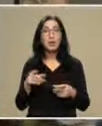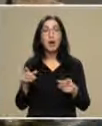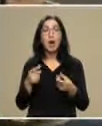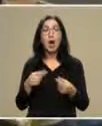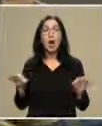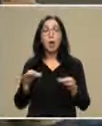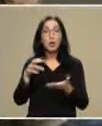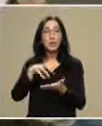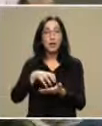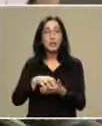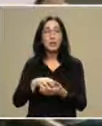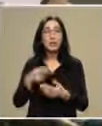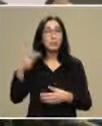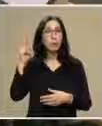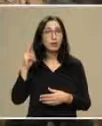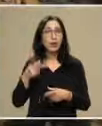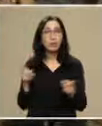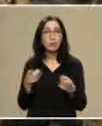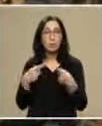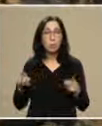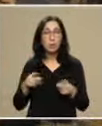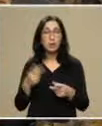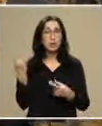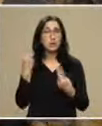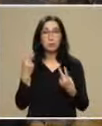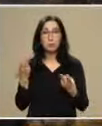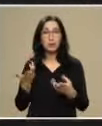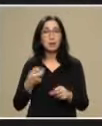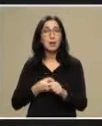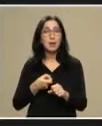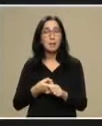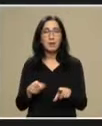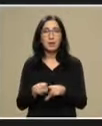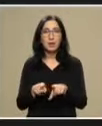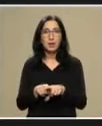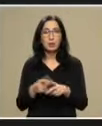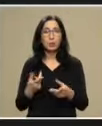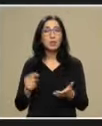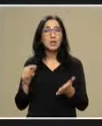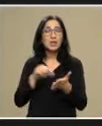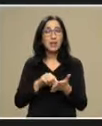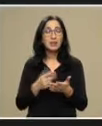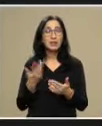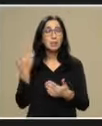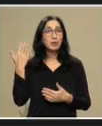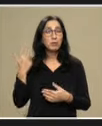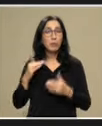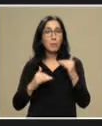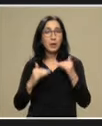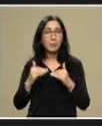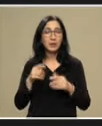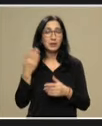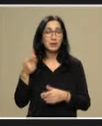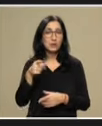изпълняват музика от изкуствен интелект създадена, разбира се, създадена като са зададени предварително параметрите за